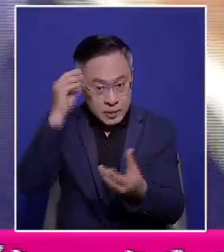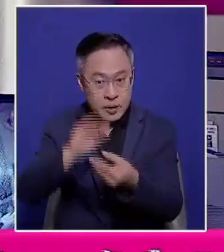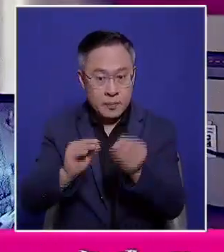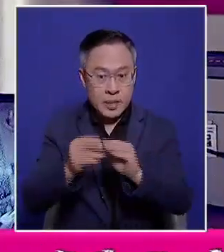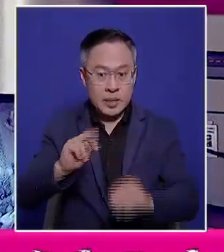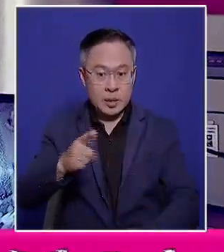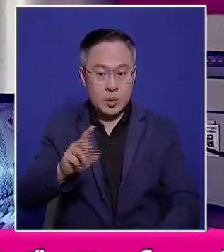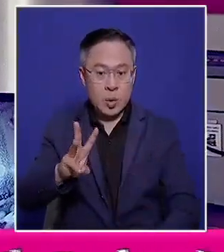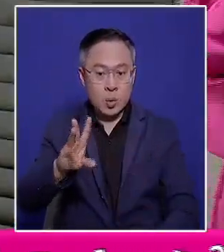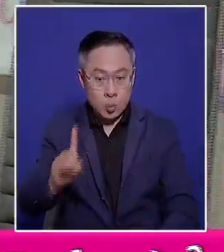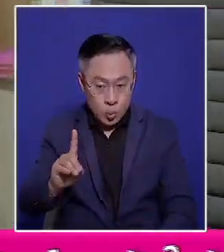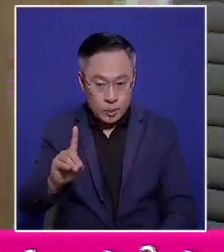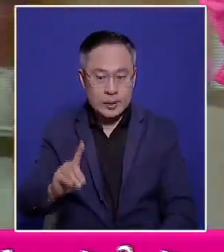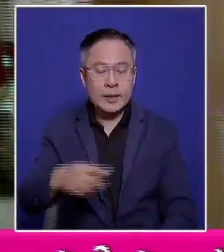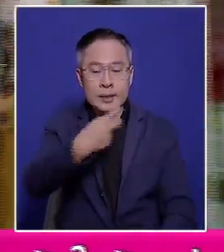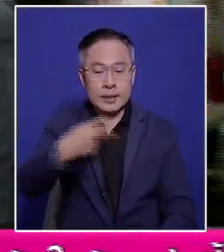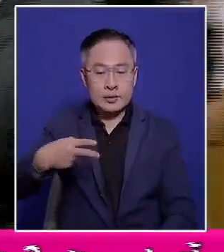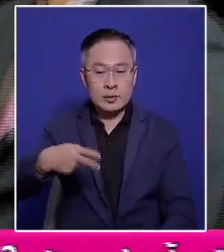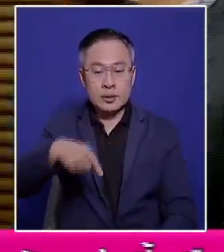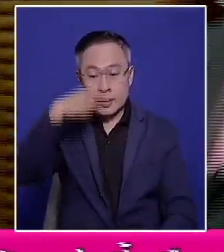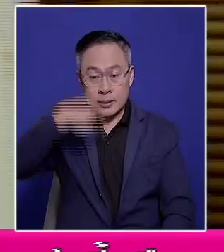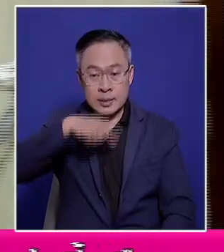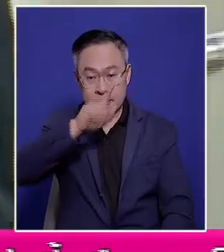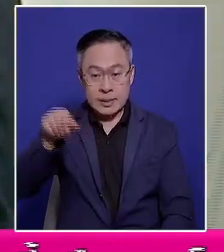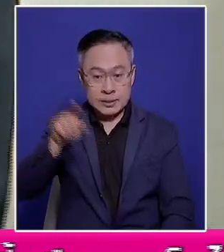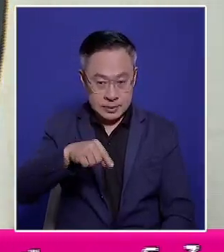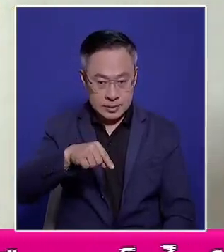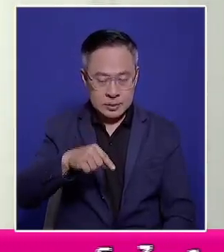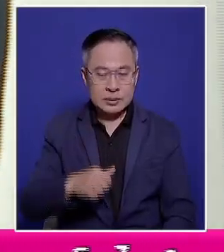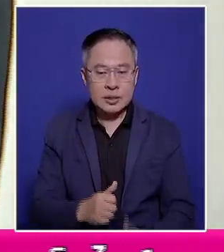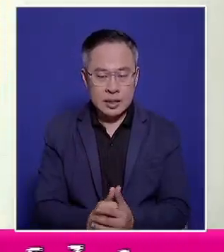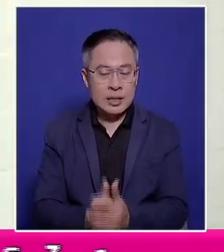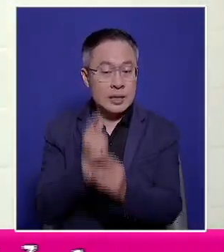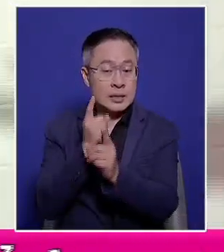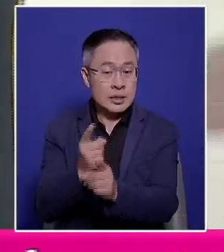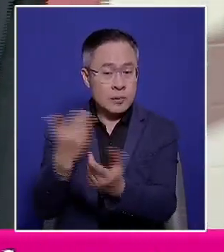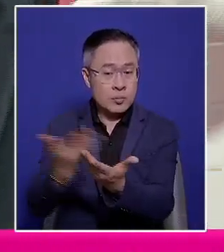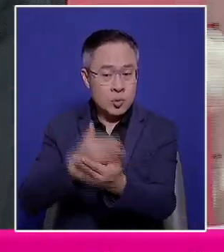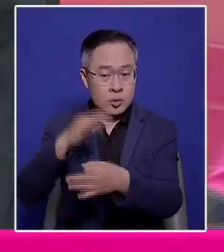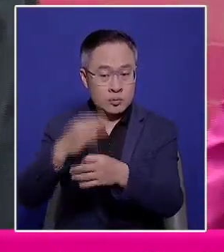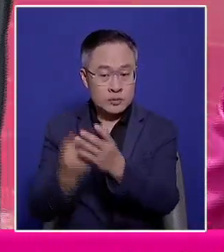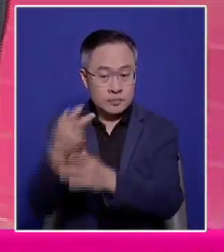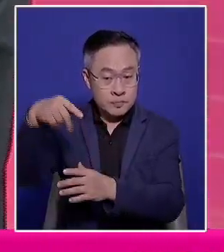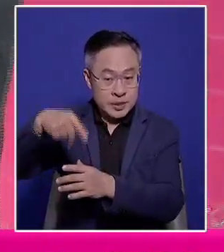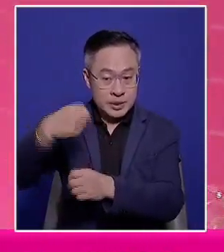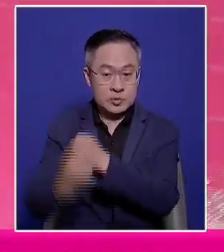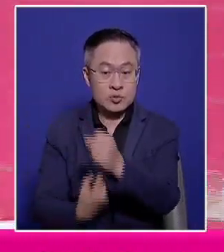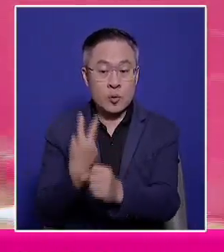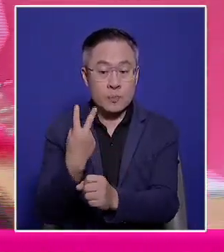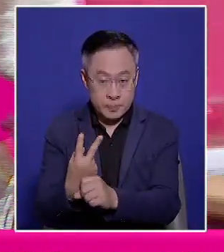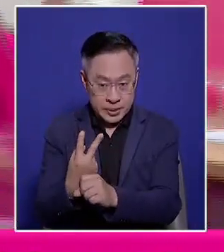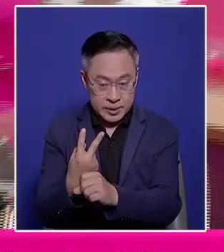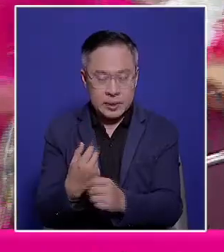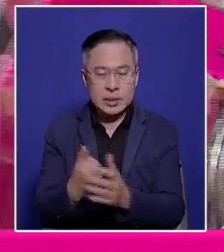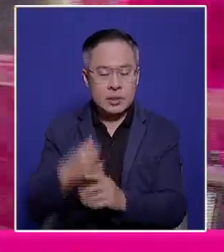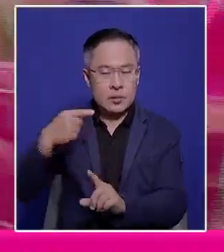วดและหมวดอักษรให้ตรงตามประกาศการออกเลขสลากจ่ายคืนสลากออมสินพิเศษ2ปีประจำวันที่2พฤ